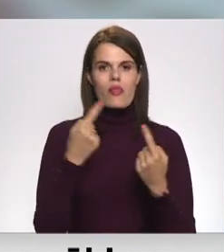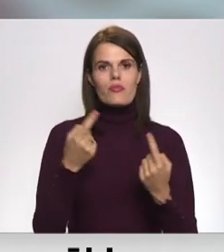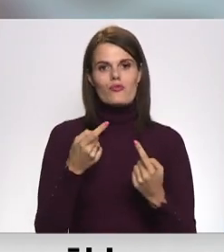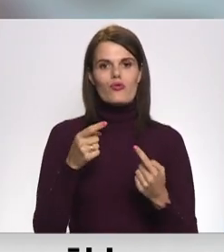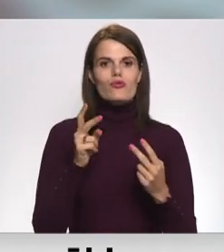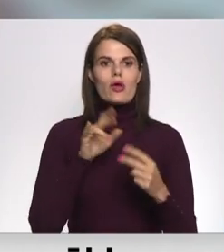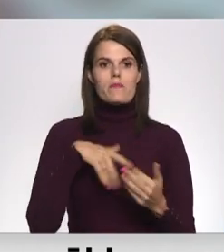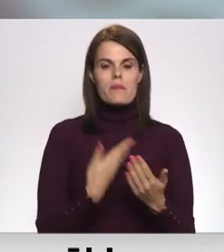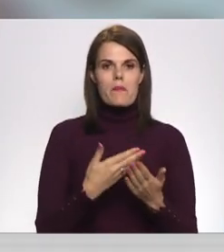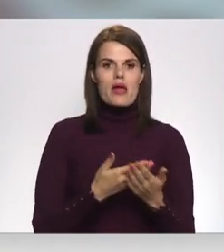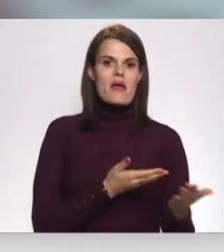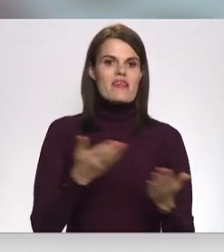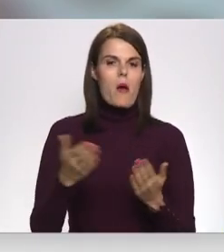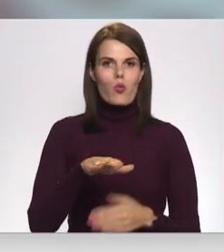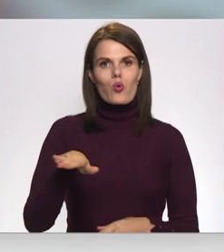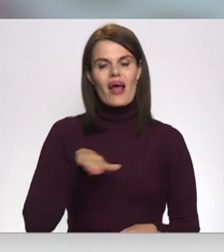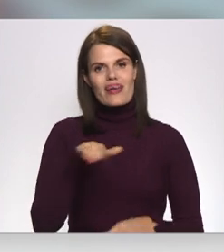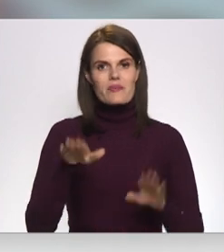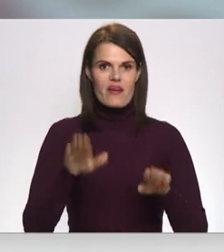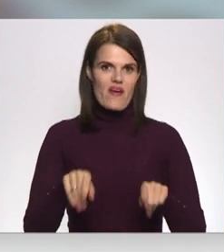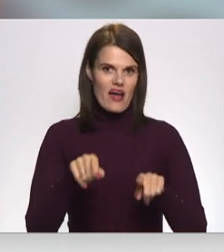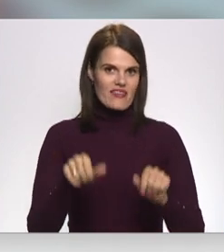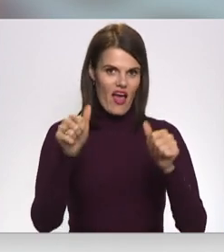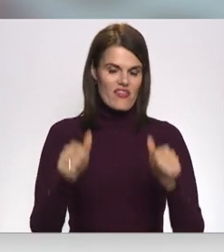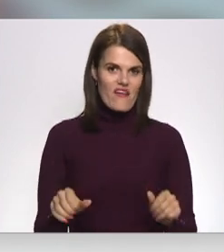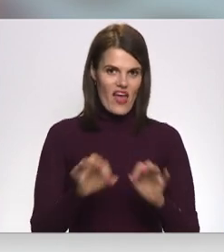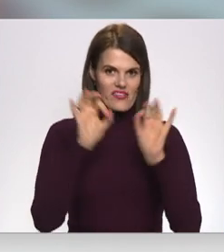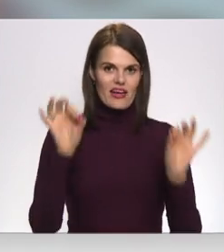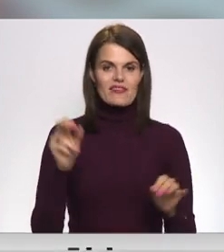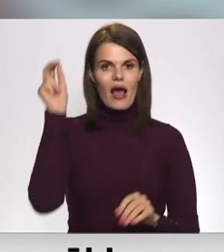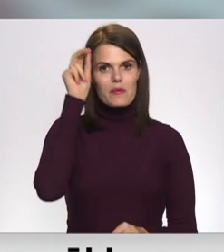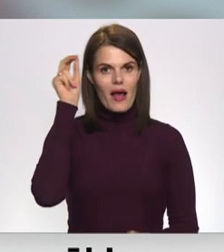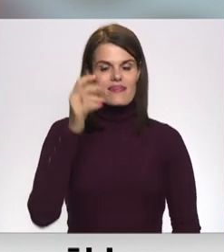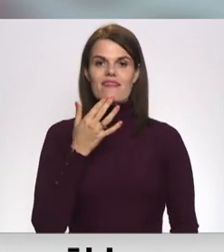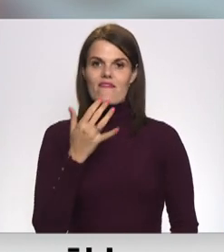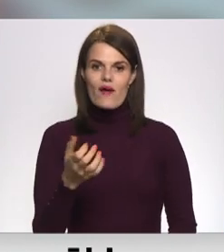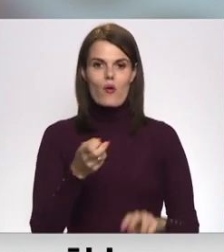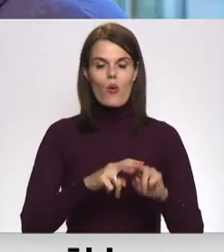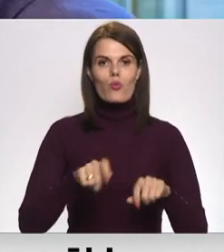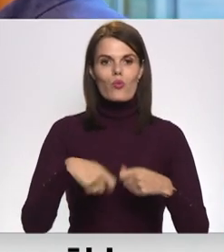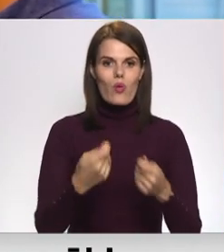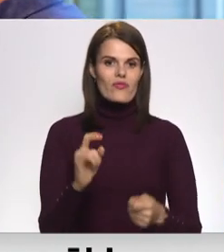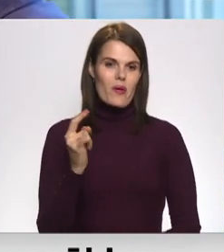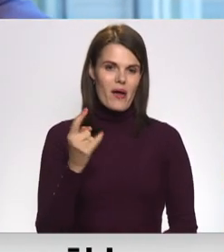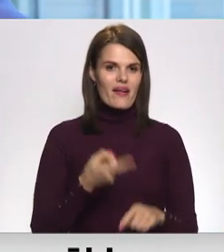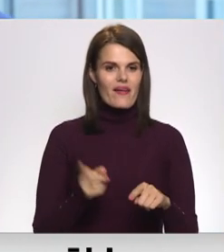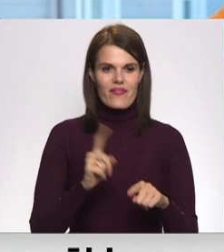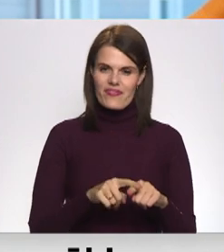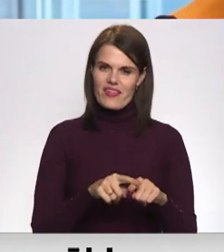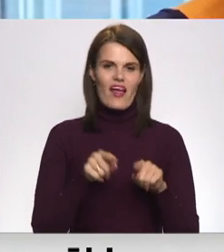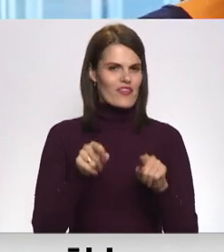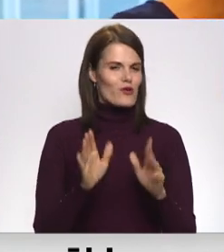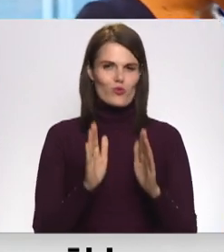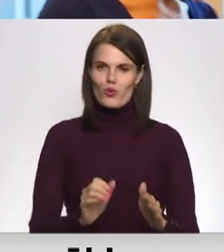ka jebkura ģimene var tādā veidā sākt mācīties valodu un to nodot bērnam, tā apgalvot,